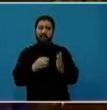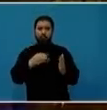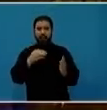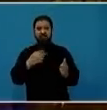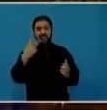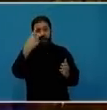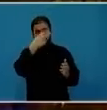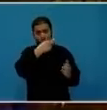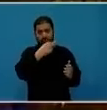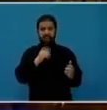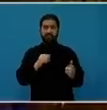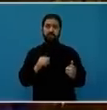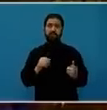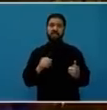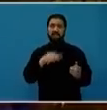că